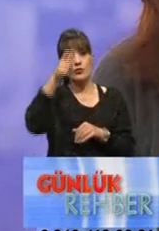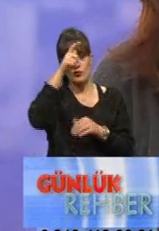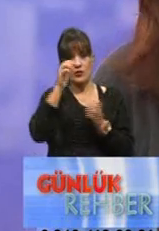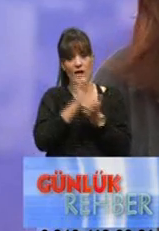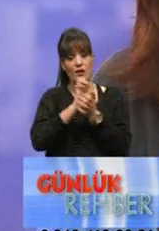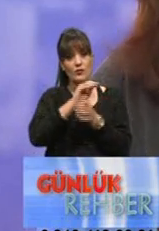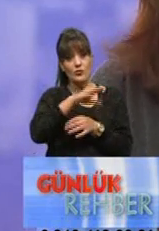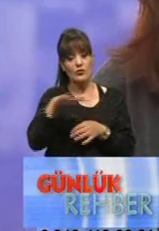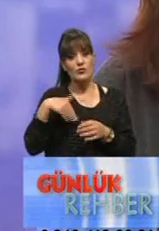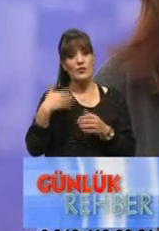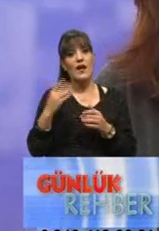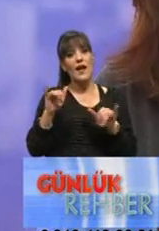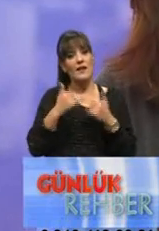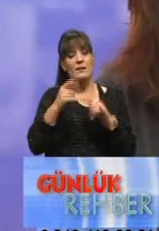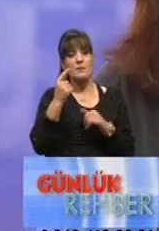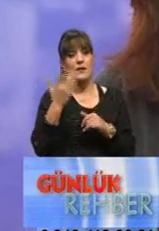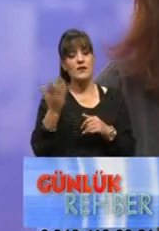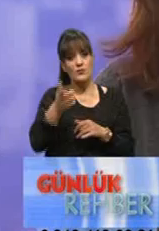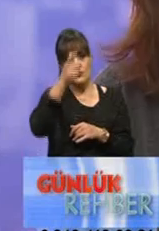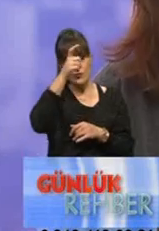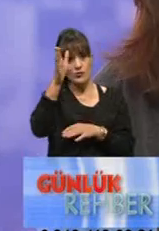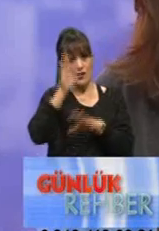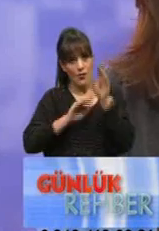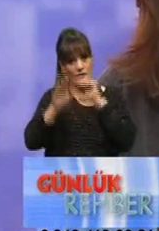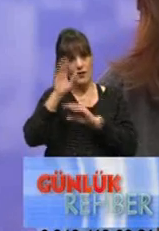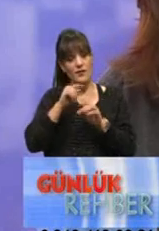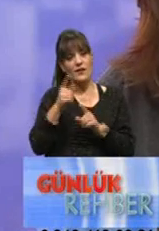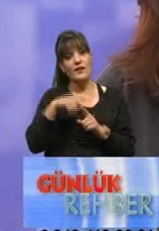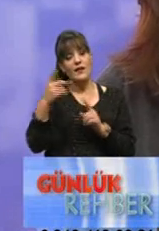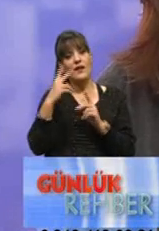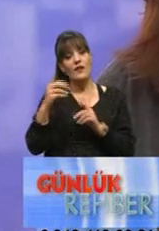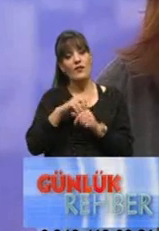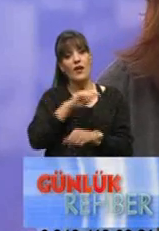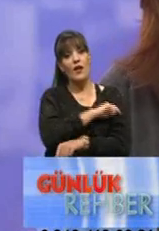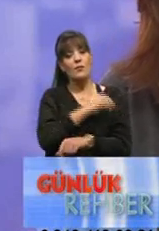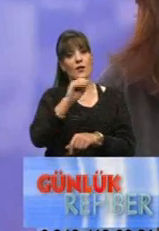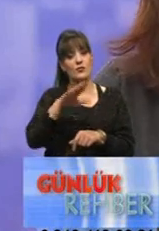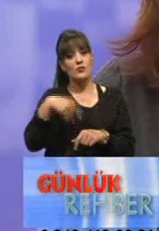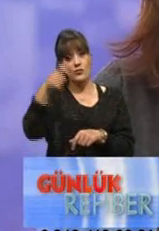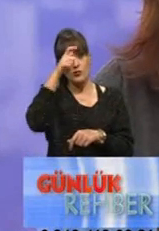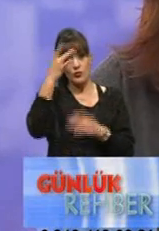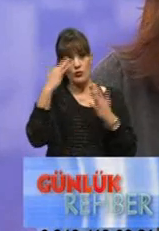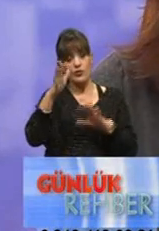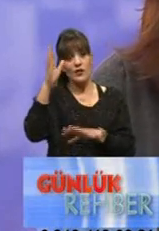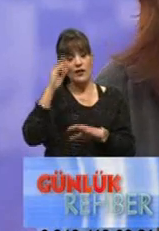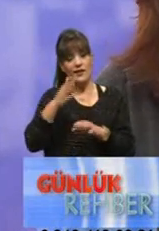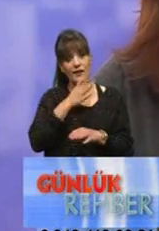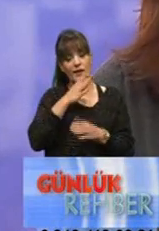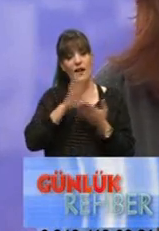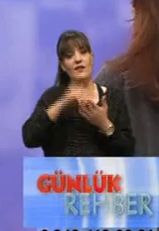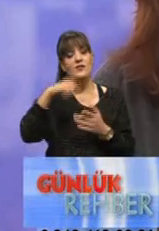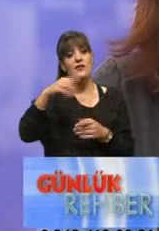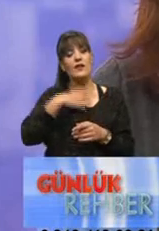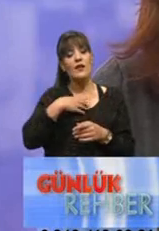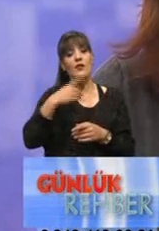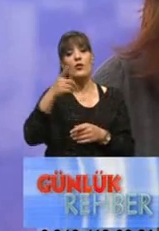ailelerin çocukları da eğlenerek biraz Türkçeyi öğrensinler. Diğer taraftan dinleyen Alman çocukları da Türk kültürünü tanısınlar. Arkadaşları kendilerine